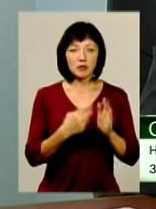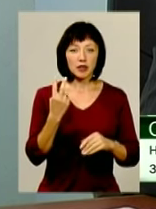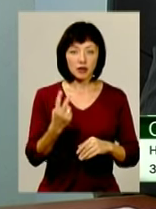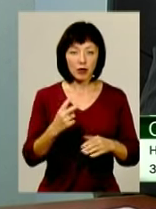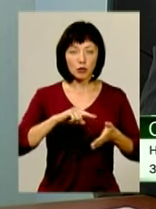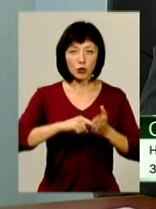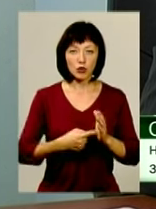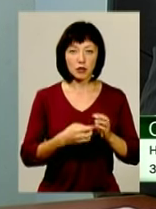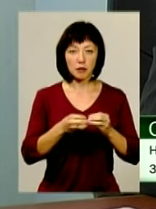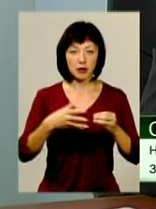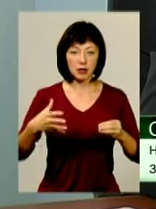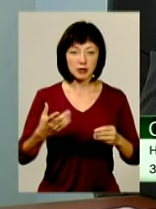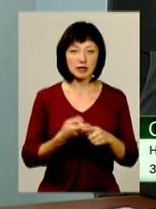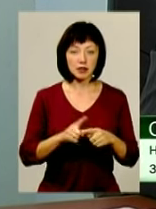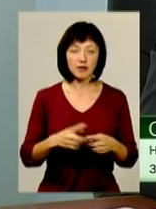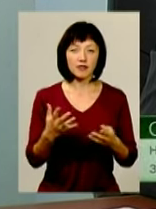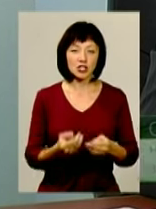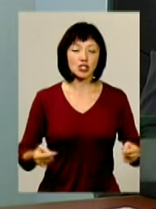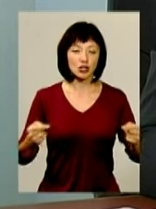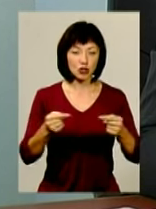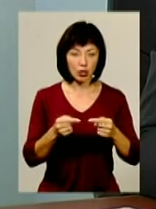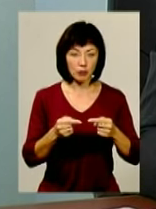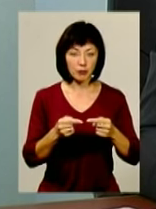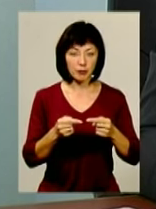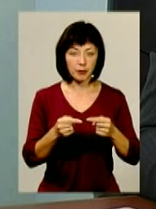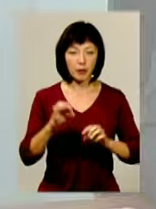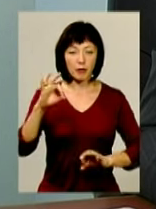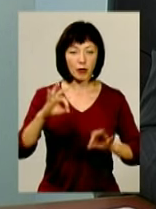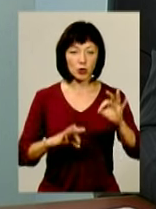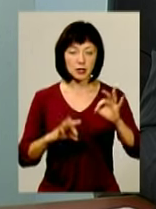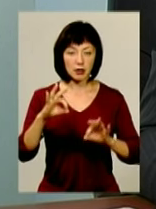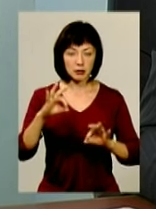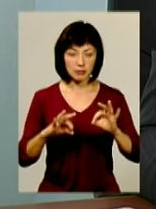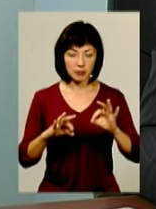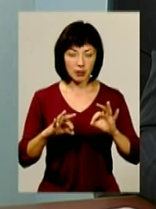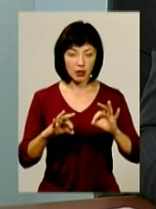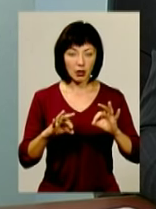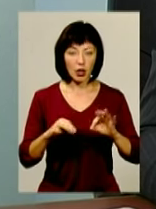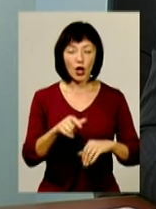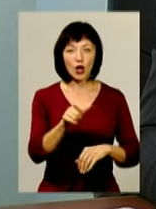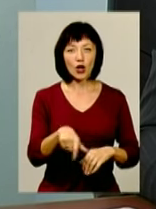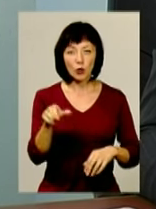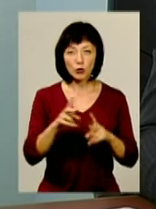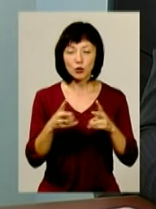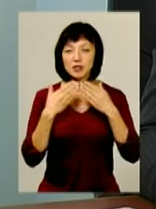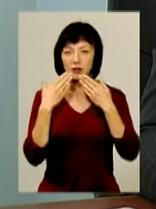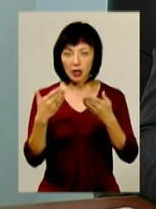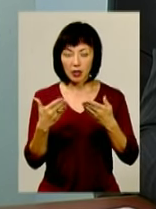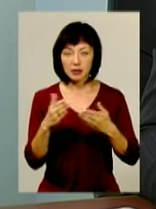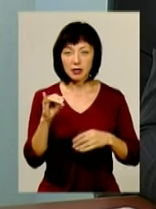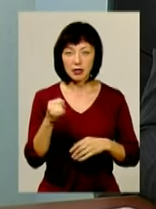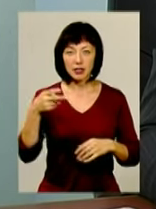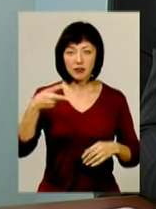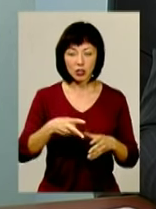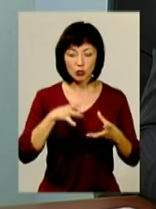і множимо на 15. І тоді визначаємо процент. Ті люди, які звертаються і 2 тисячі на